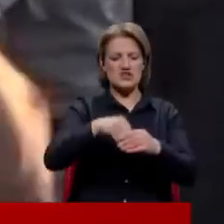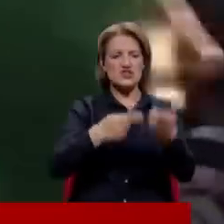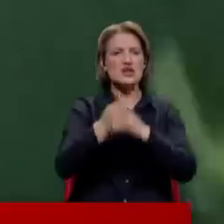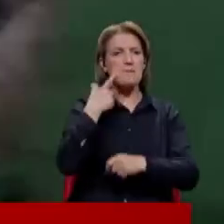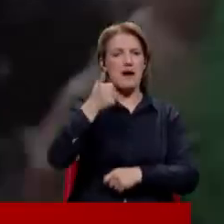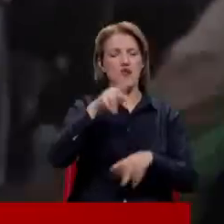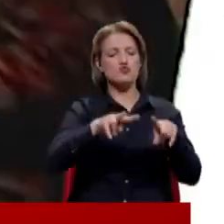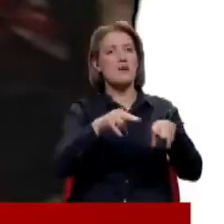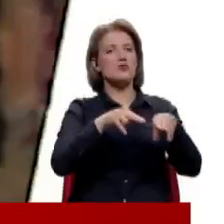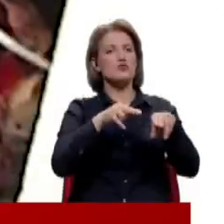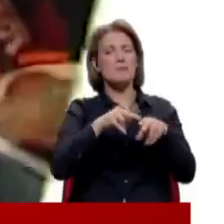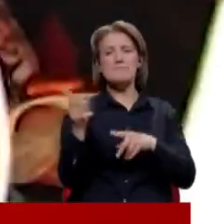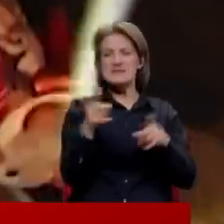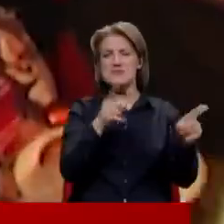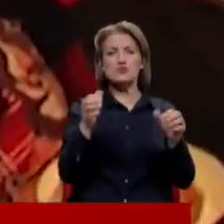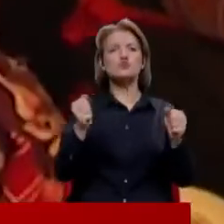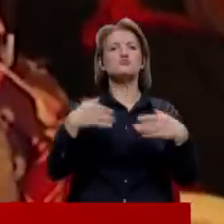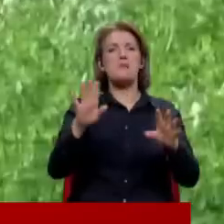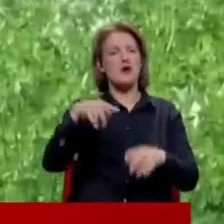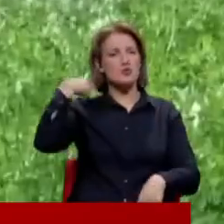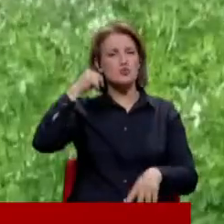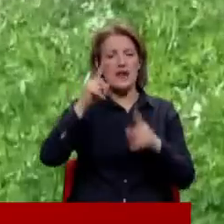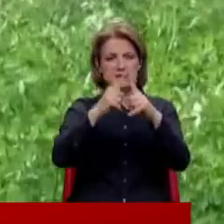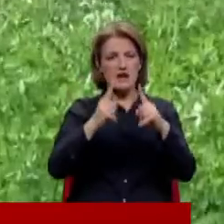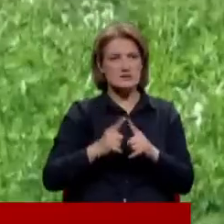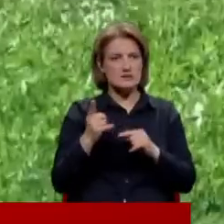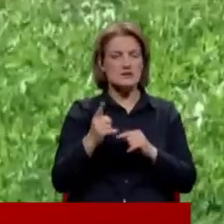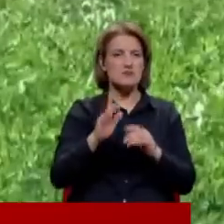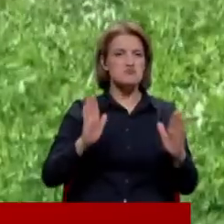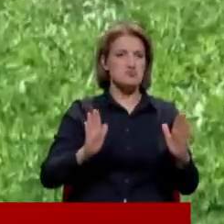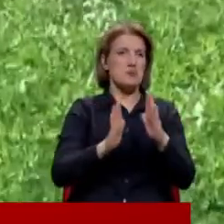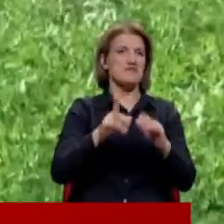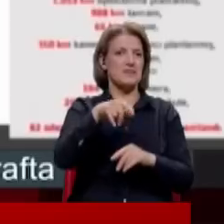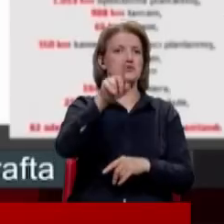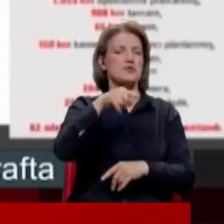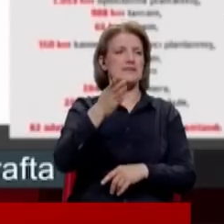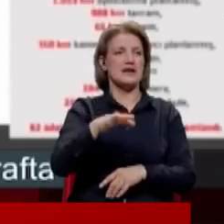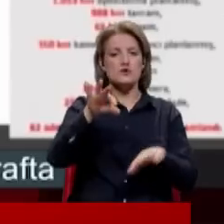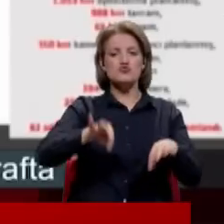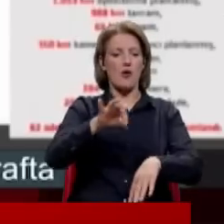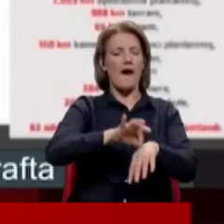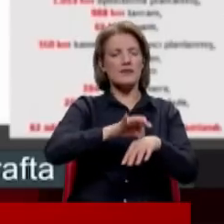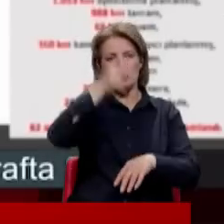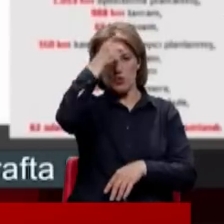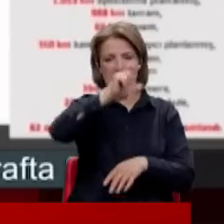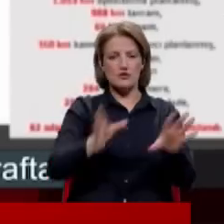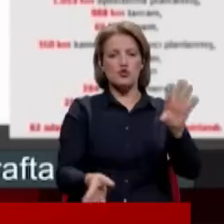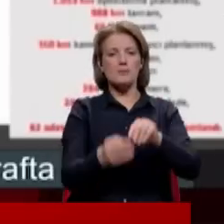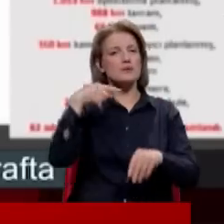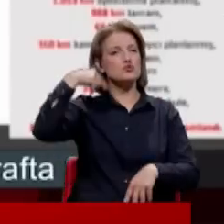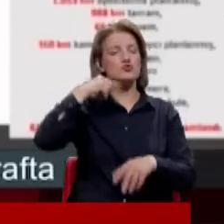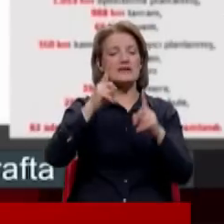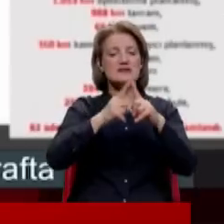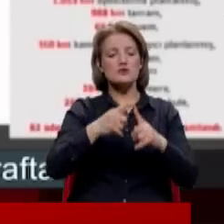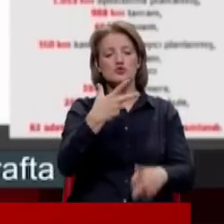Numan Kurtulmuş'un verdiği birbiriyle tutmayan Suriyeli sayısı da muhalefetin gündeminde. Şu anda Türkiye'de toplam Suriyeli